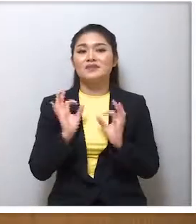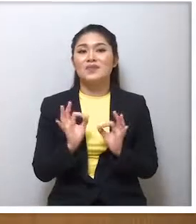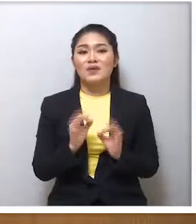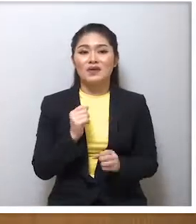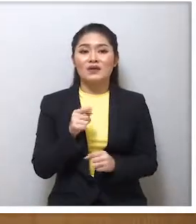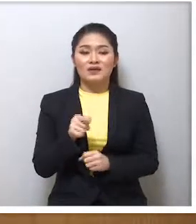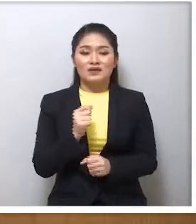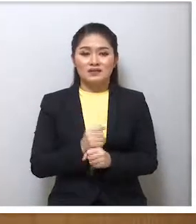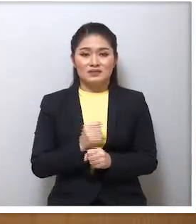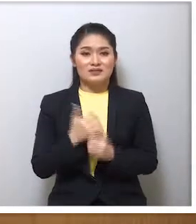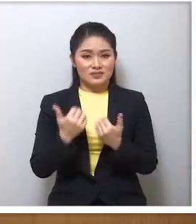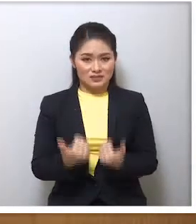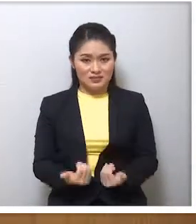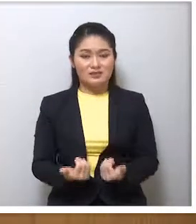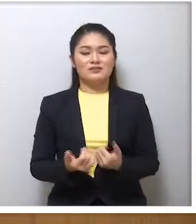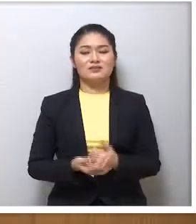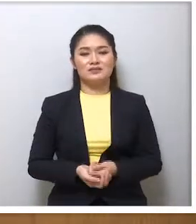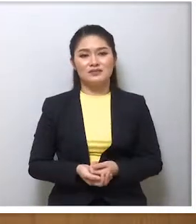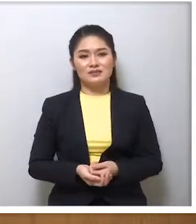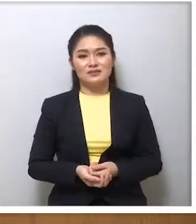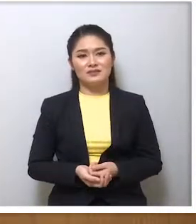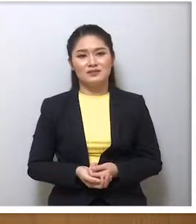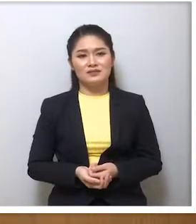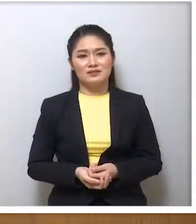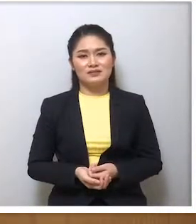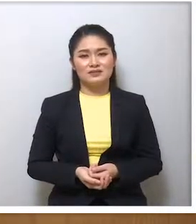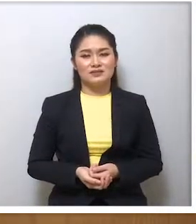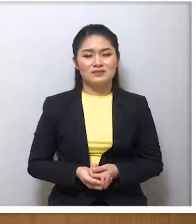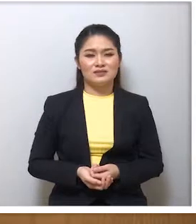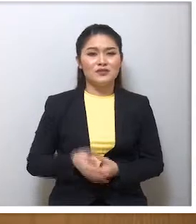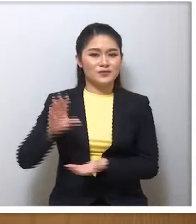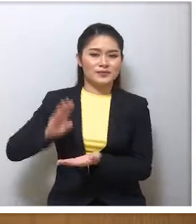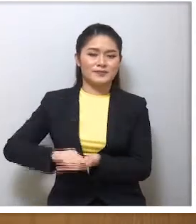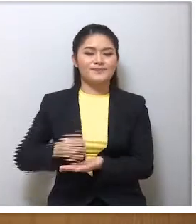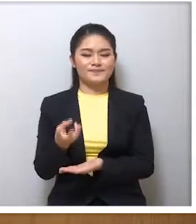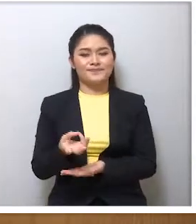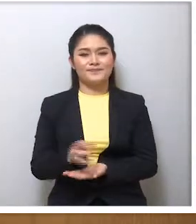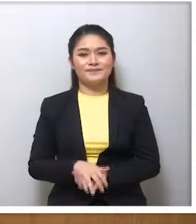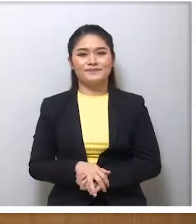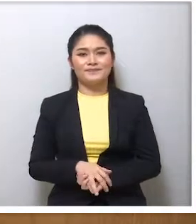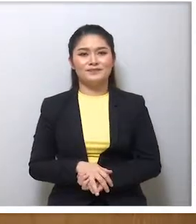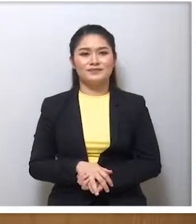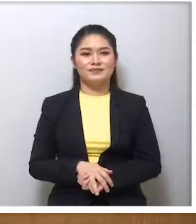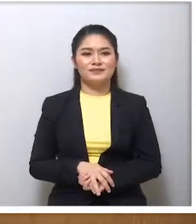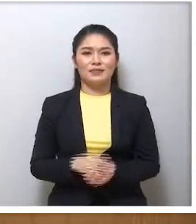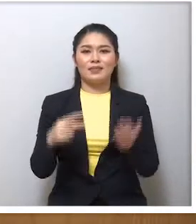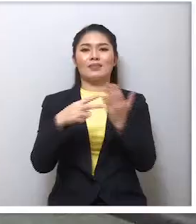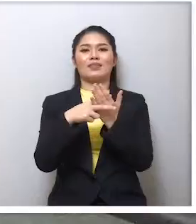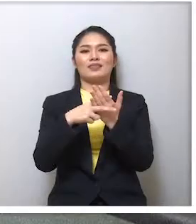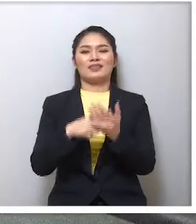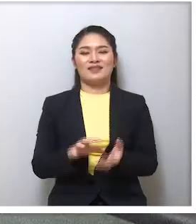ชิ้นนี้ก็เดี๋ยวคุณขอเซฟก่อนแป๊บนึงอ้าวโปรแกรมค้างไปแล้ว